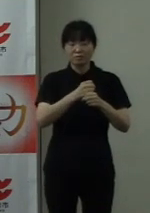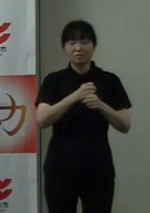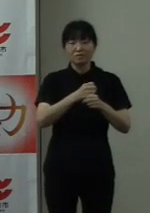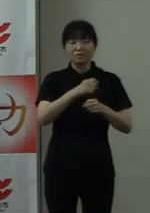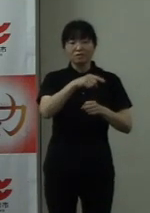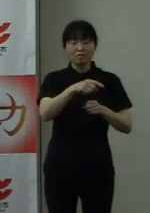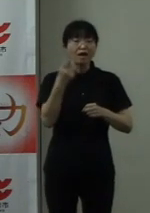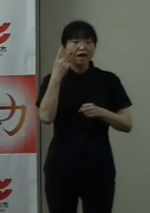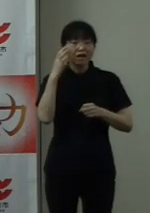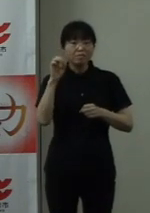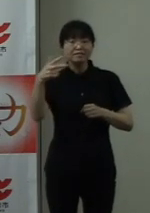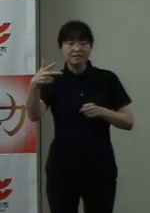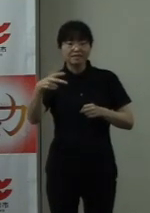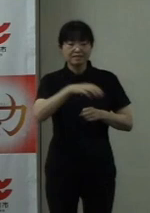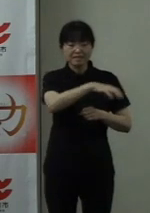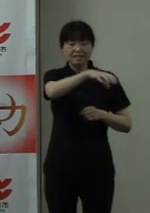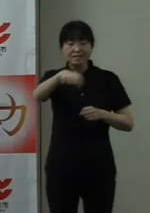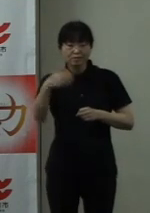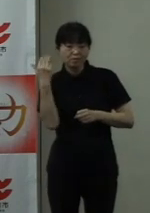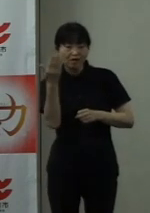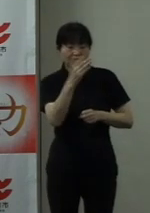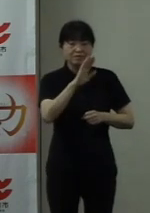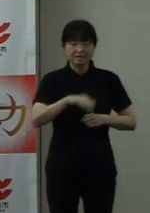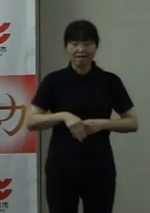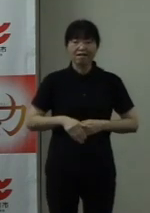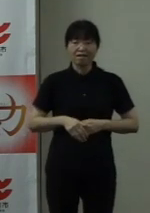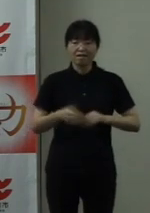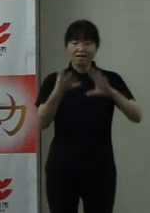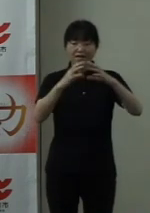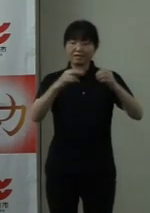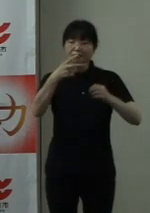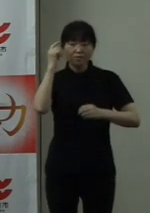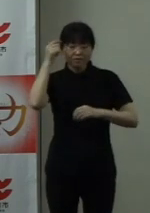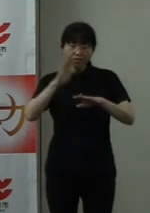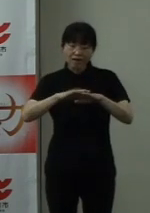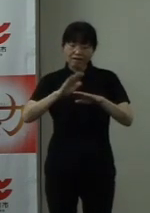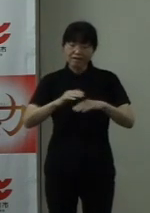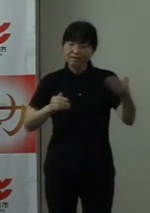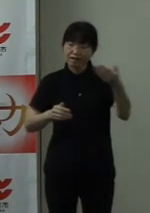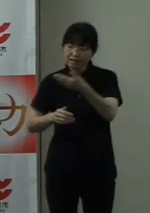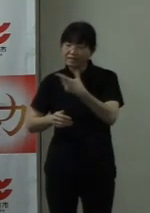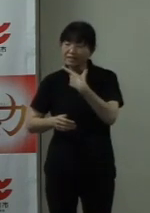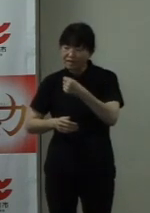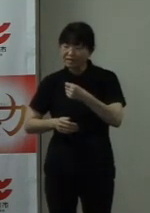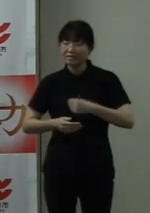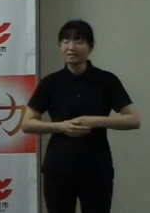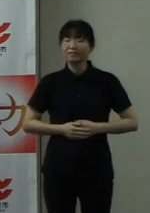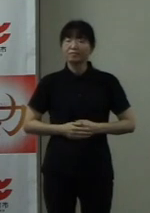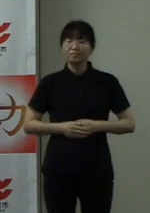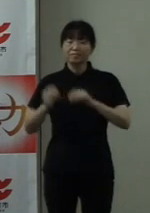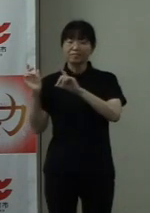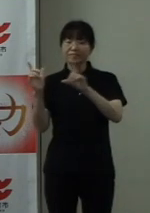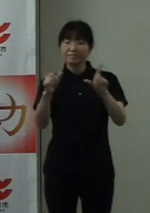じようなことを聞いているんですが、周辺市として出雲市さん の受け止めというのをちょっとお聞かせいただけますでしょうか。 は